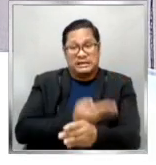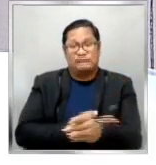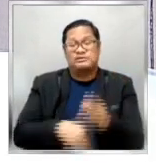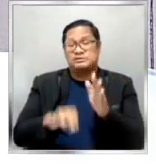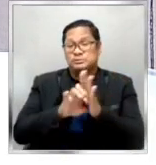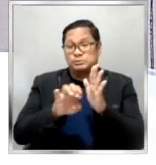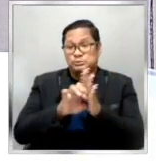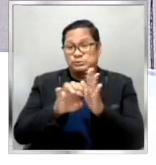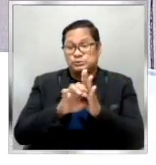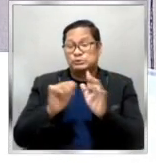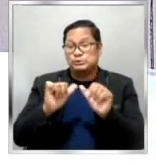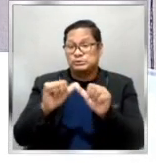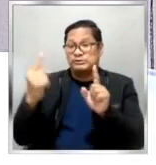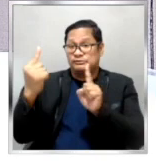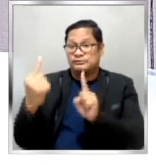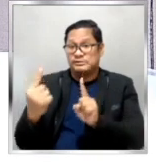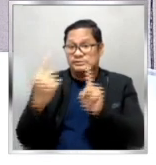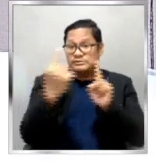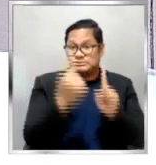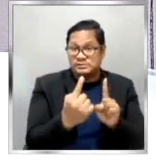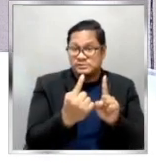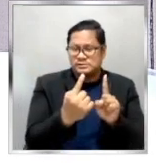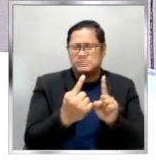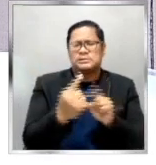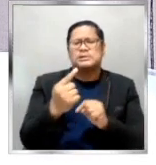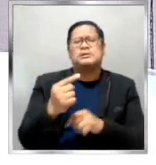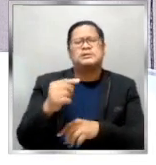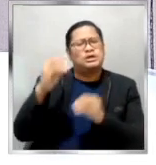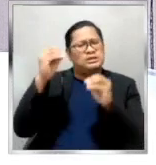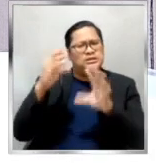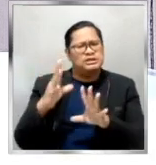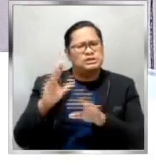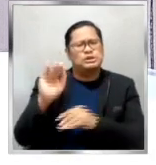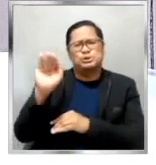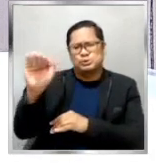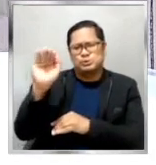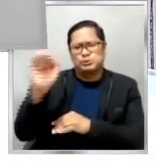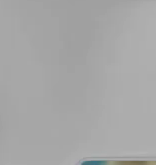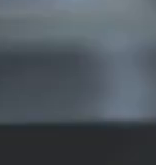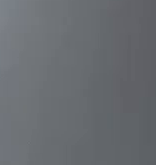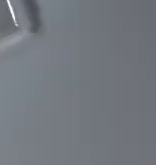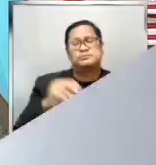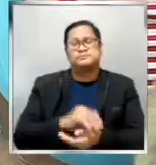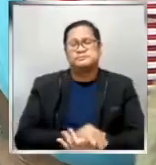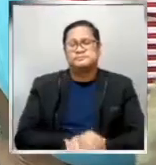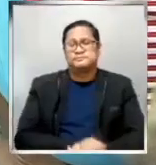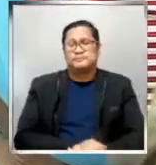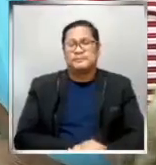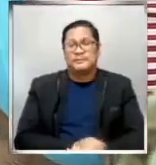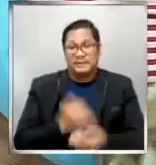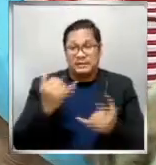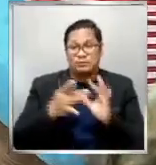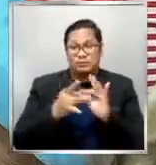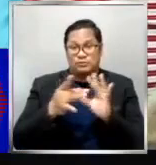face-to-face classes, may panawagan naman ang mga guro. Tinutukan niya ni Von Aquino.